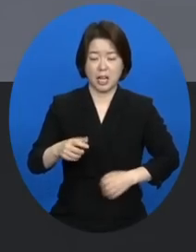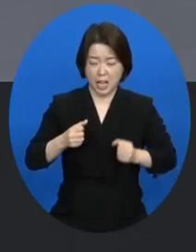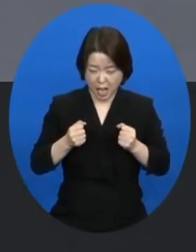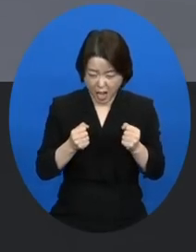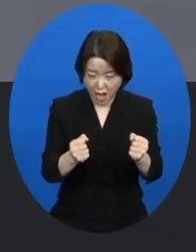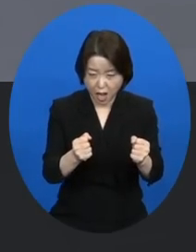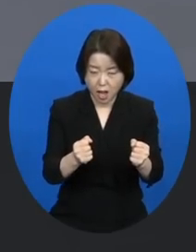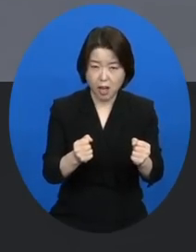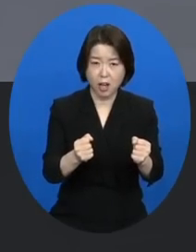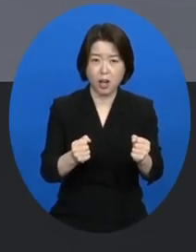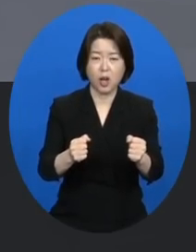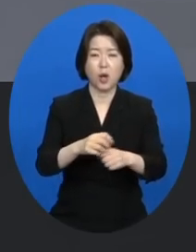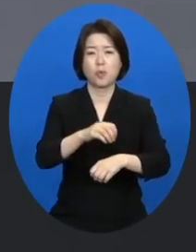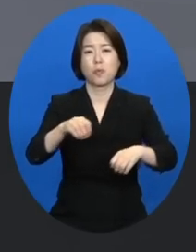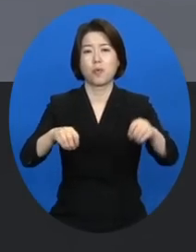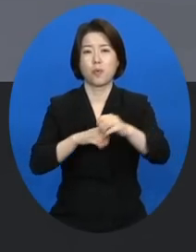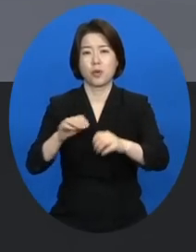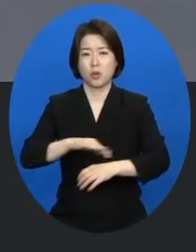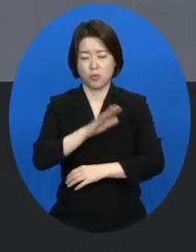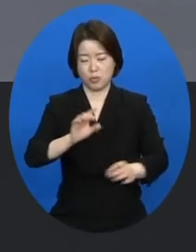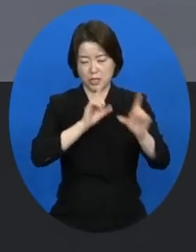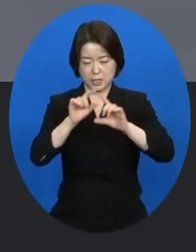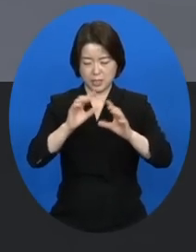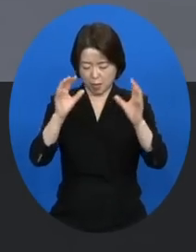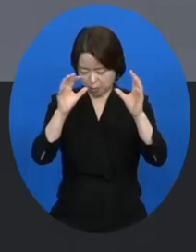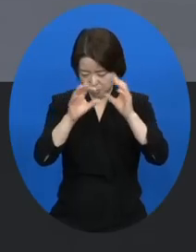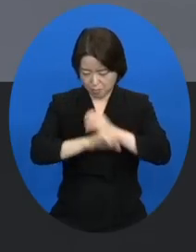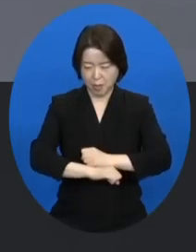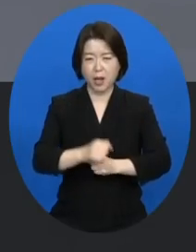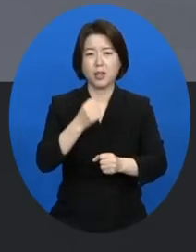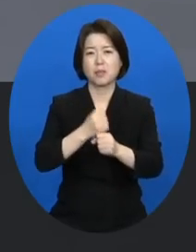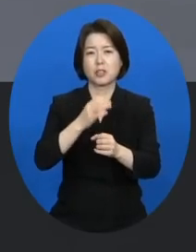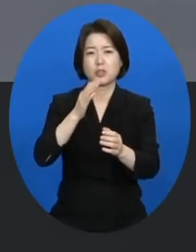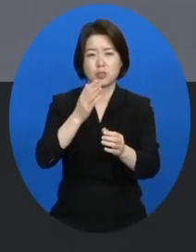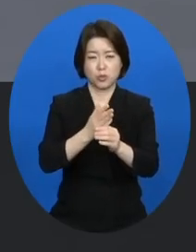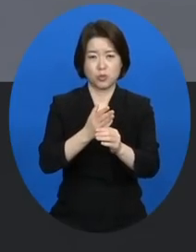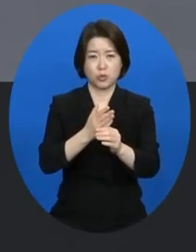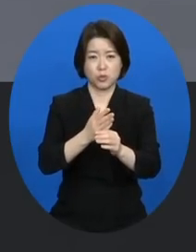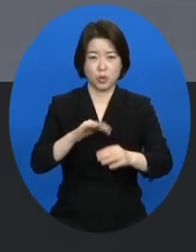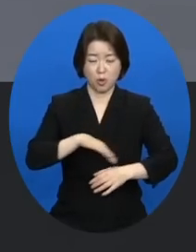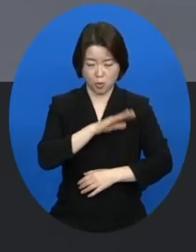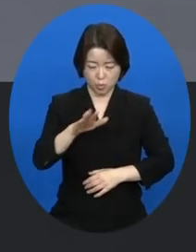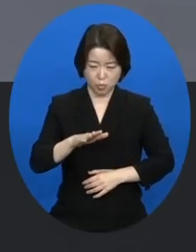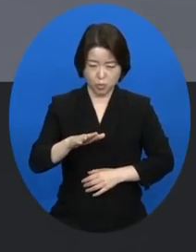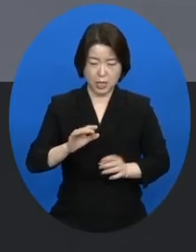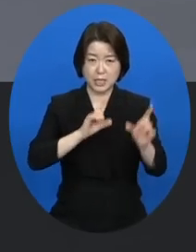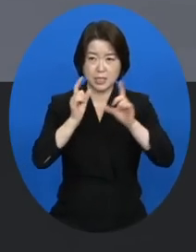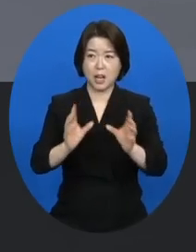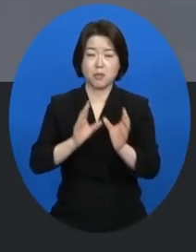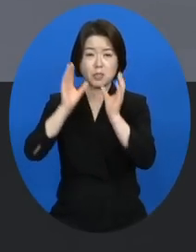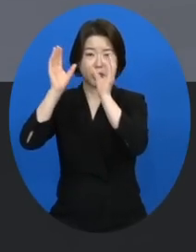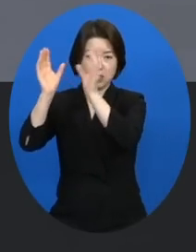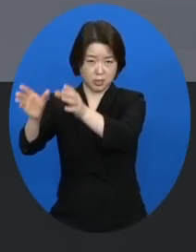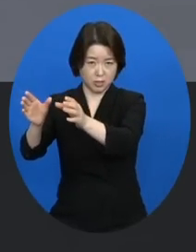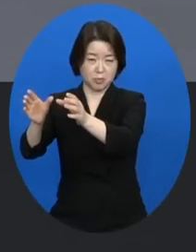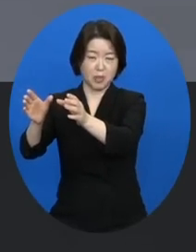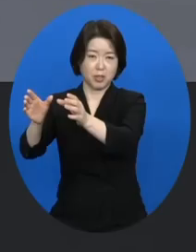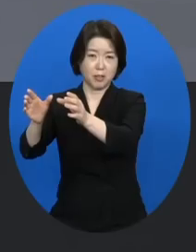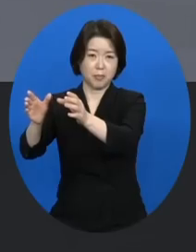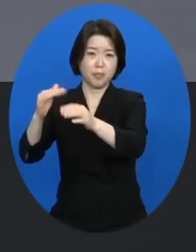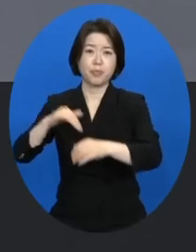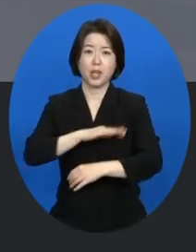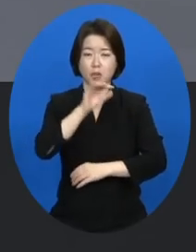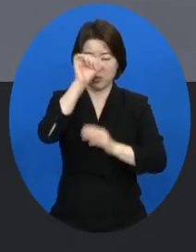할수록 우리는 오히려 우리의 삶을 파괴시키고 있었습니다. 다시 한번 우리의 삶을 주님께 내어드리며